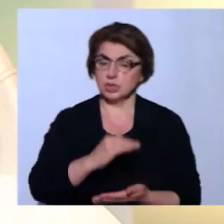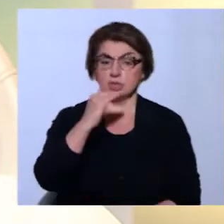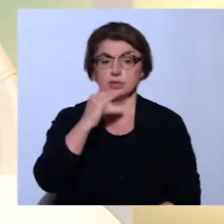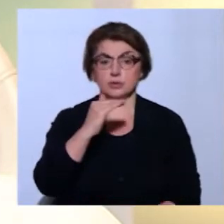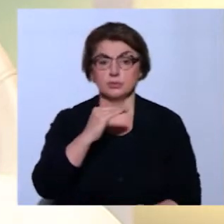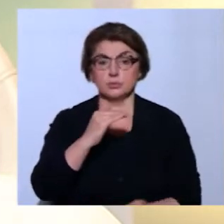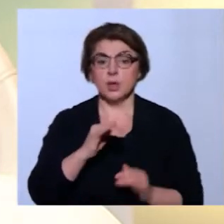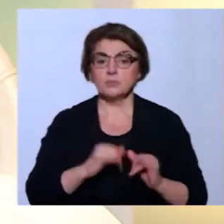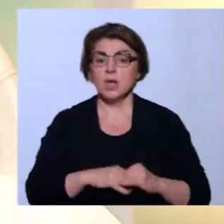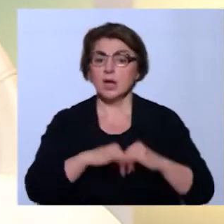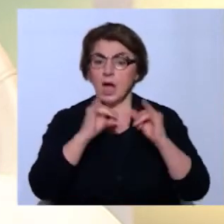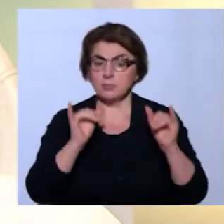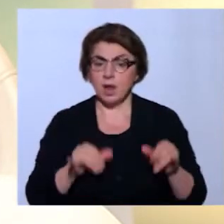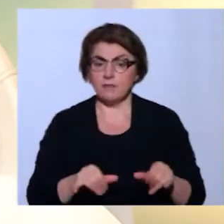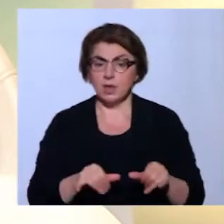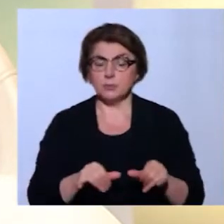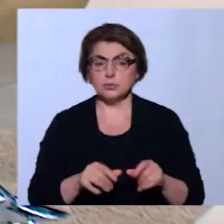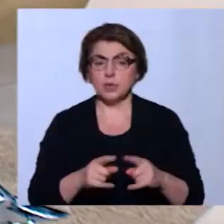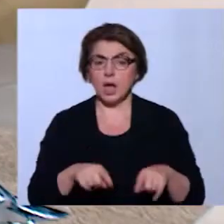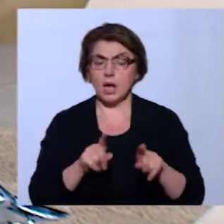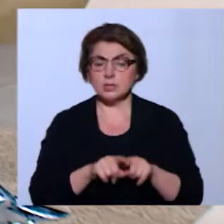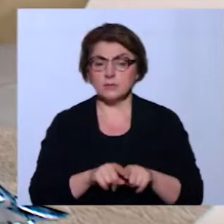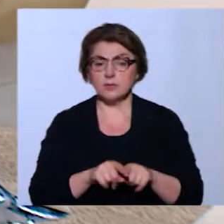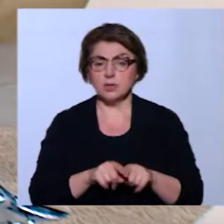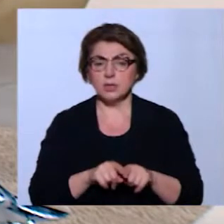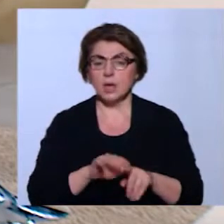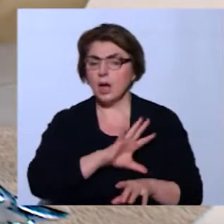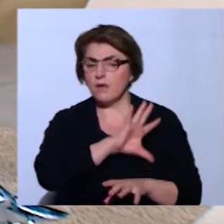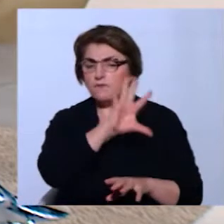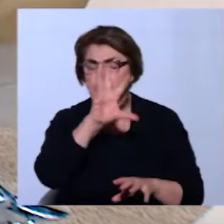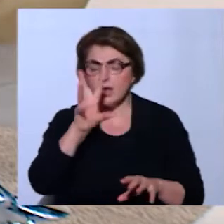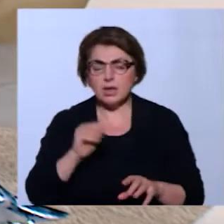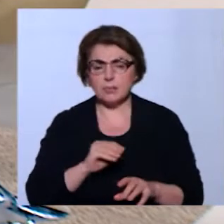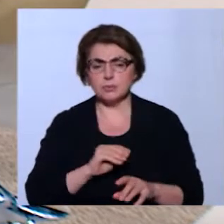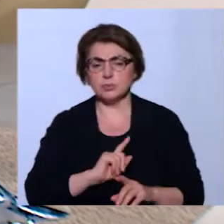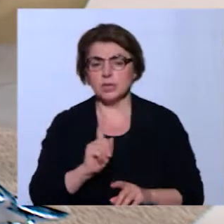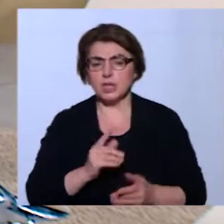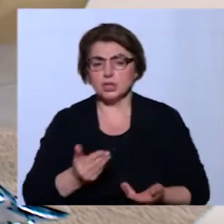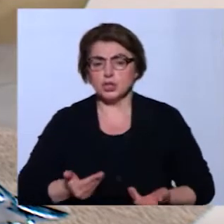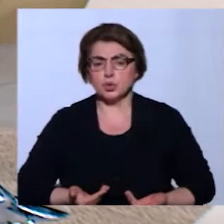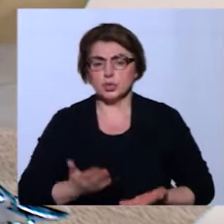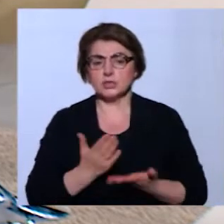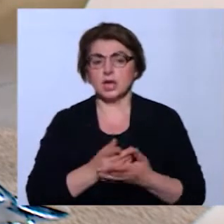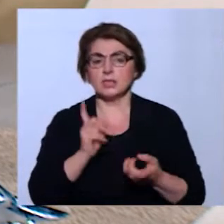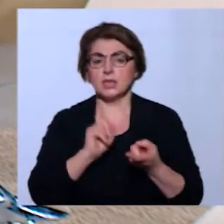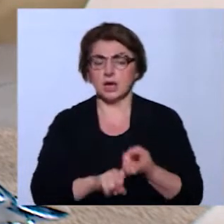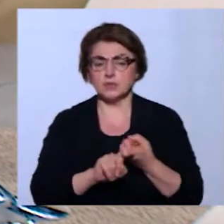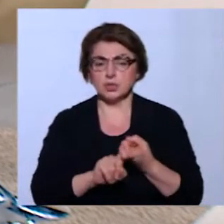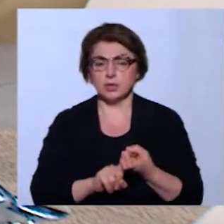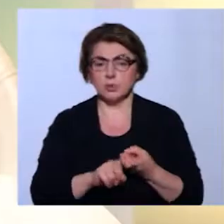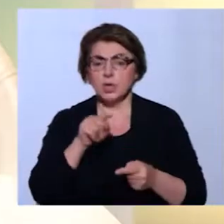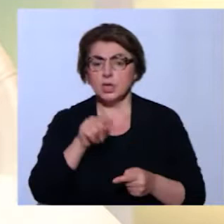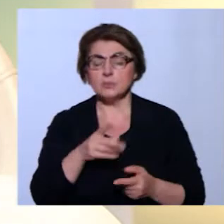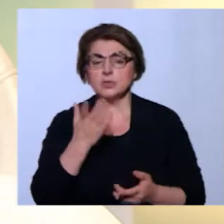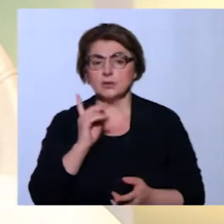ზრდისთვის, გამრავლებისთვის და ყველაფრისთვის, საერთოდ რაც სიცოცხლესთან არის დაკავშირებული.